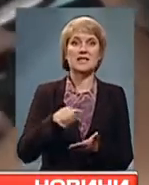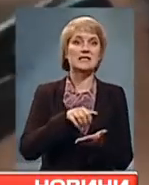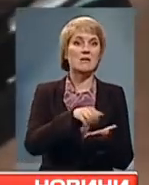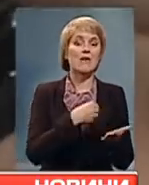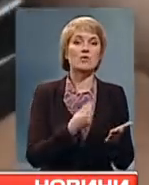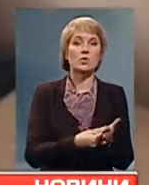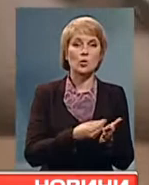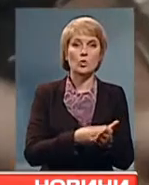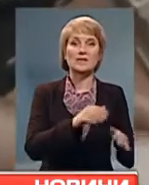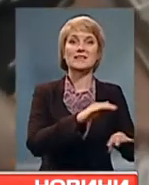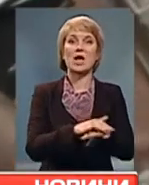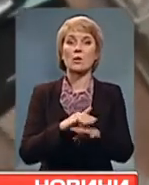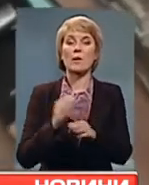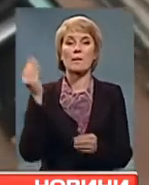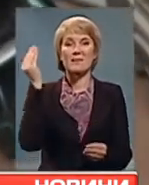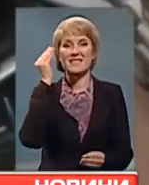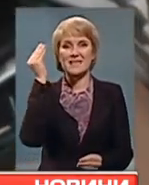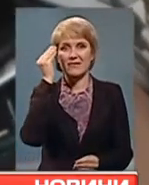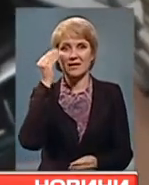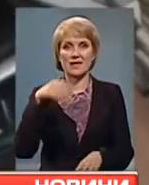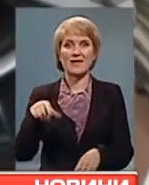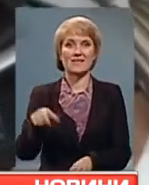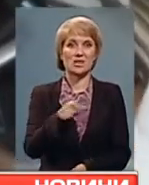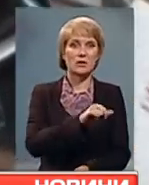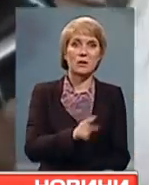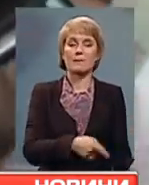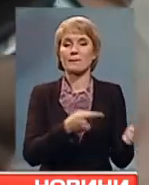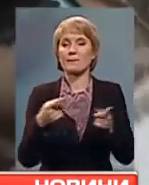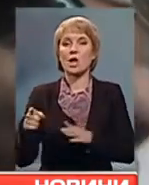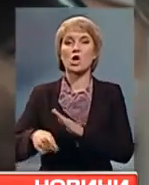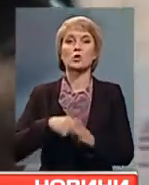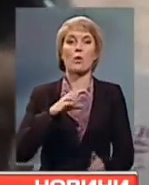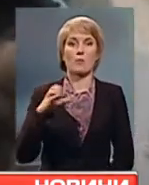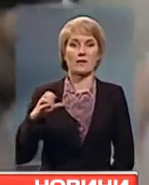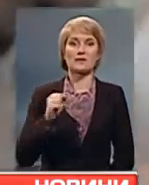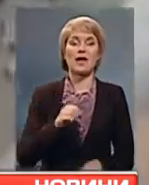рахунків підставних фізичних осіб та перевозив їх на Донбас. За даними Служби